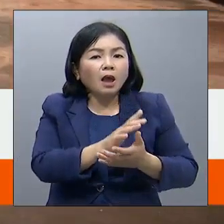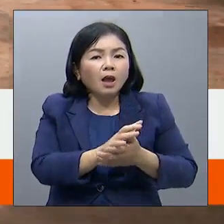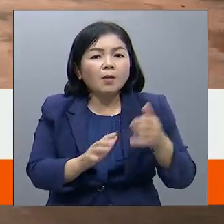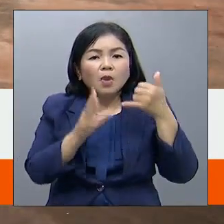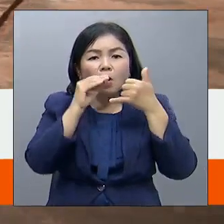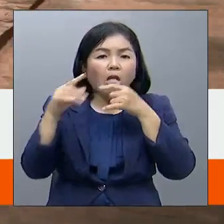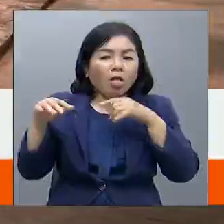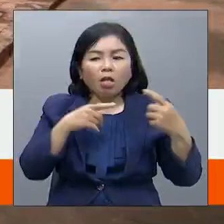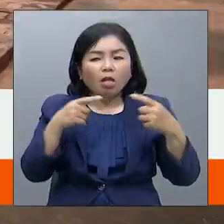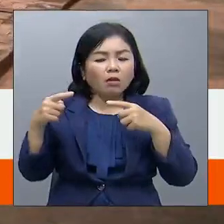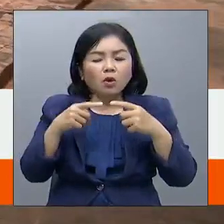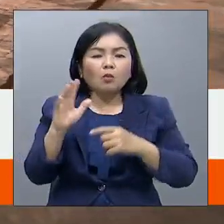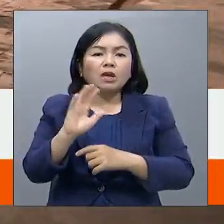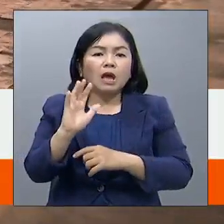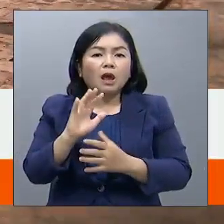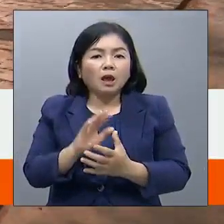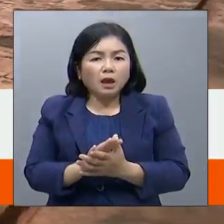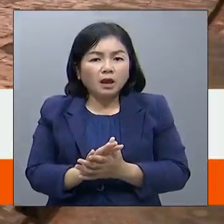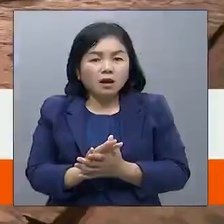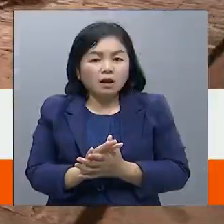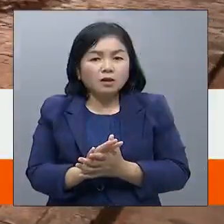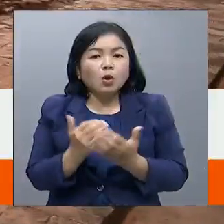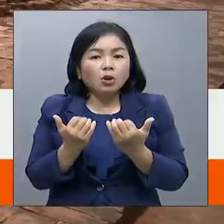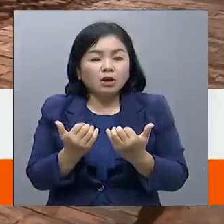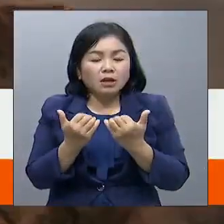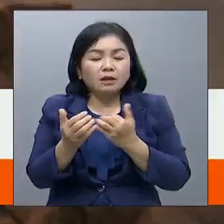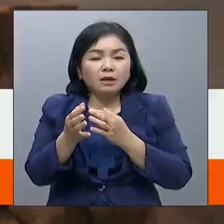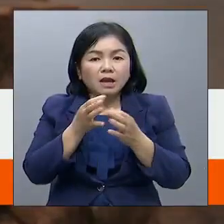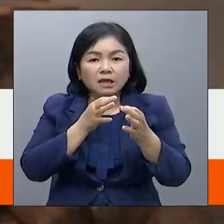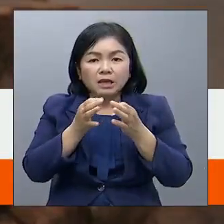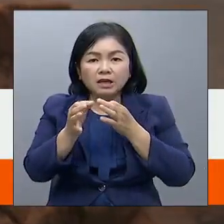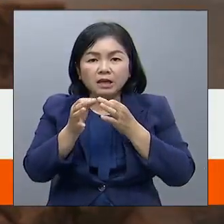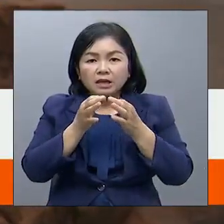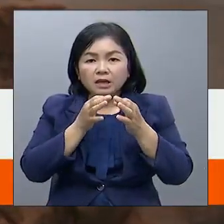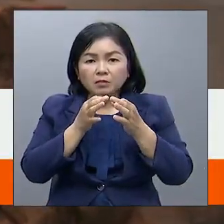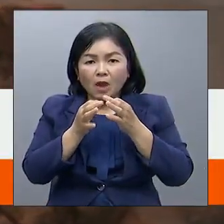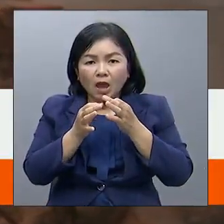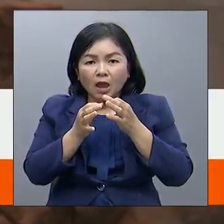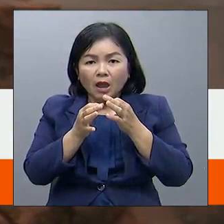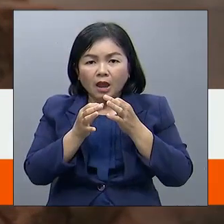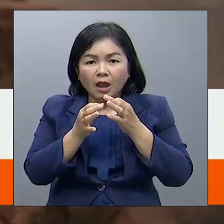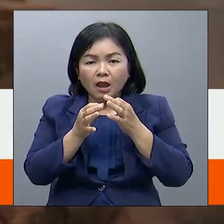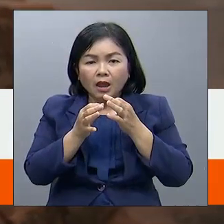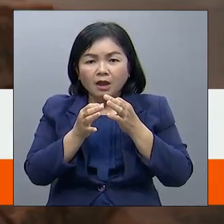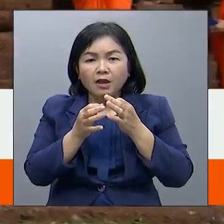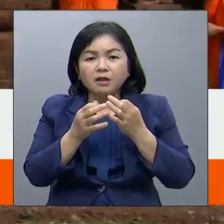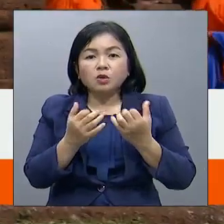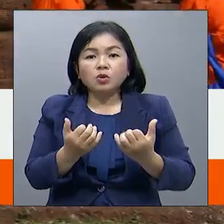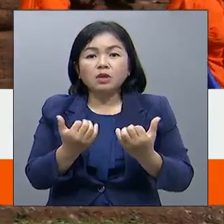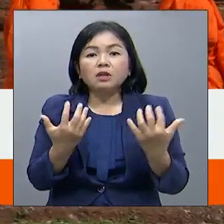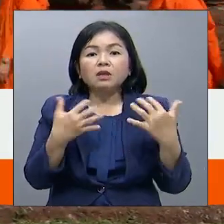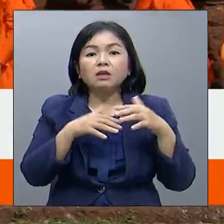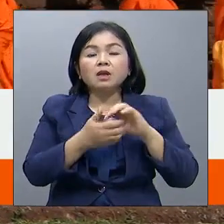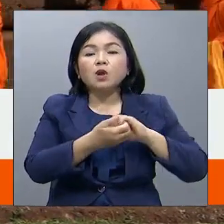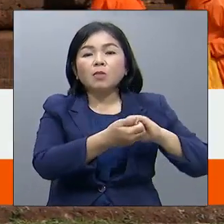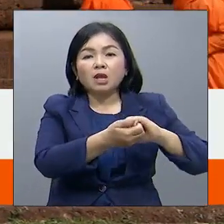มันเป็นเรื่องของการก็อธิบายเข้าไปในรายละเอียดแล้วก็เป็นการทำความตกลงร่วมกันอย่างนั้นเห็น